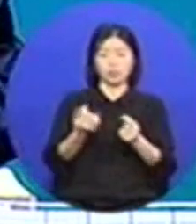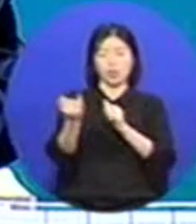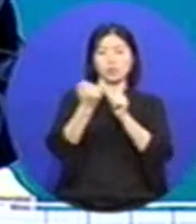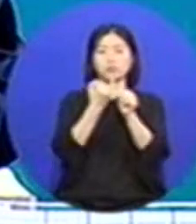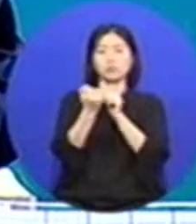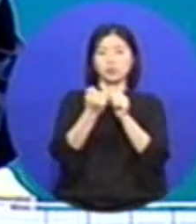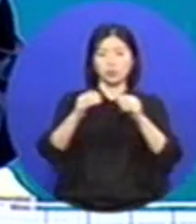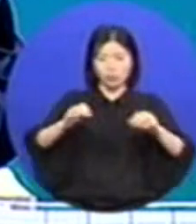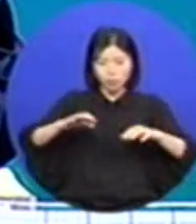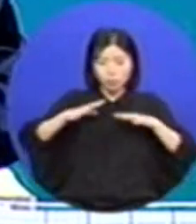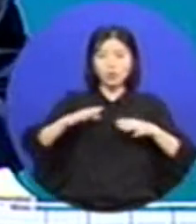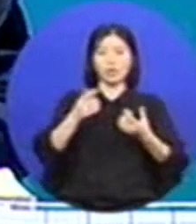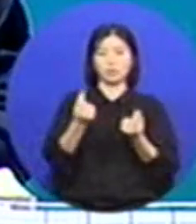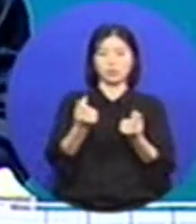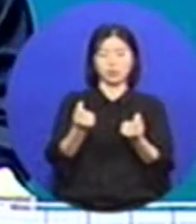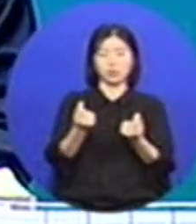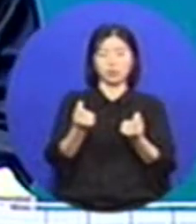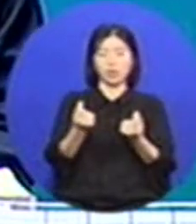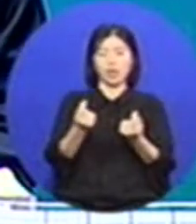하나라는 겁니다